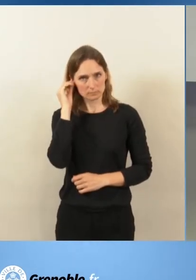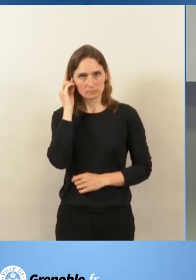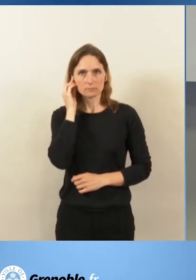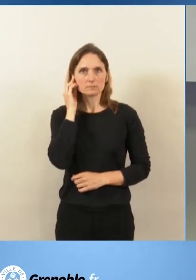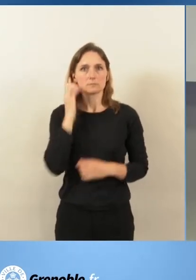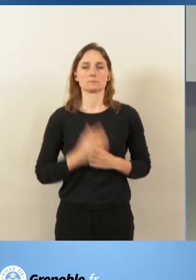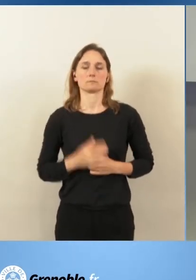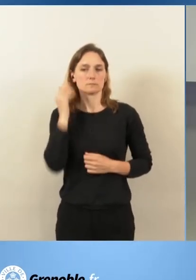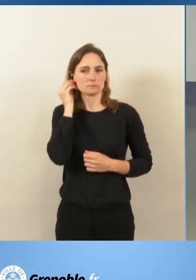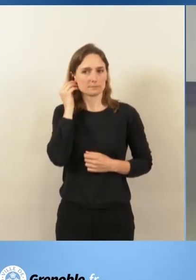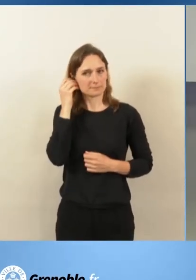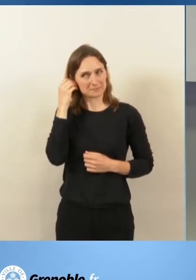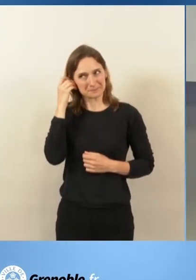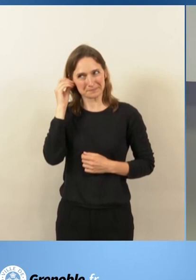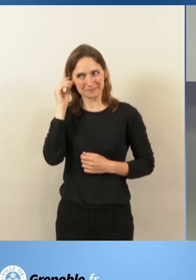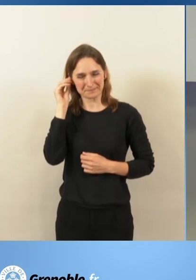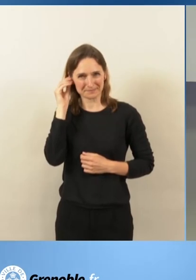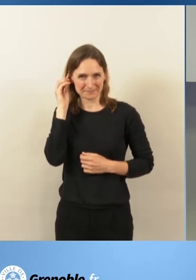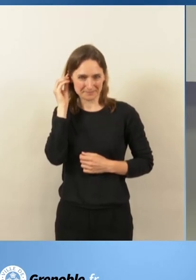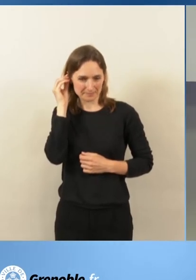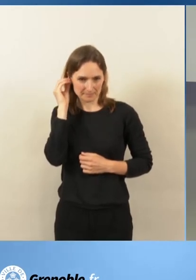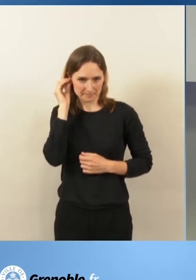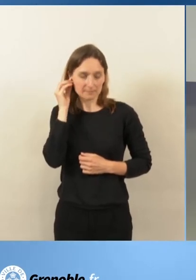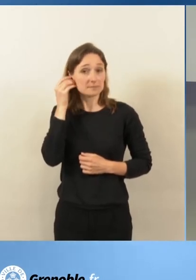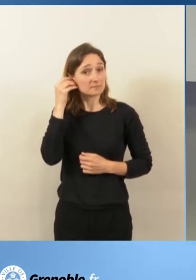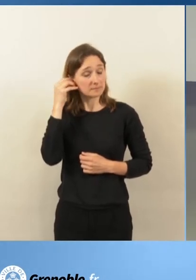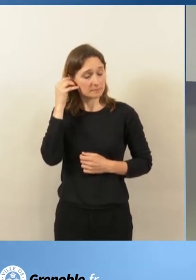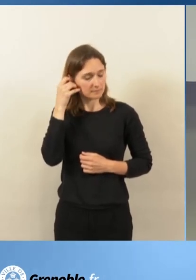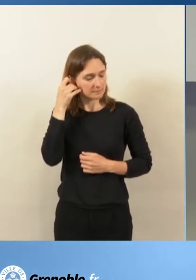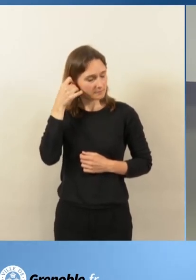merci j'ai d'autres demandes de prise de parole madame roche